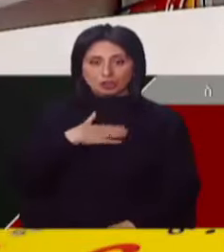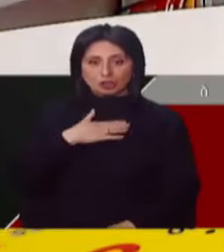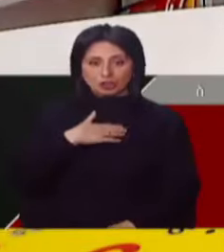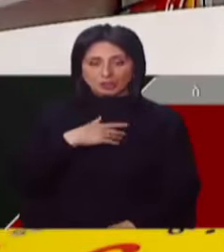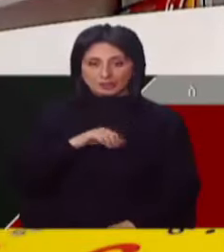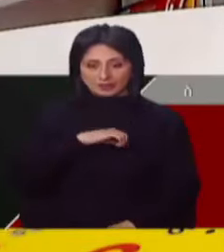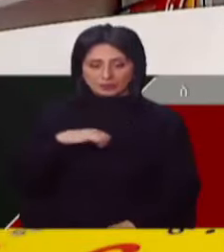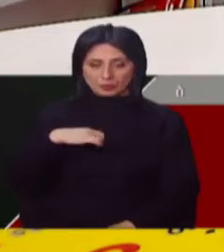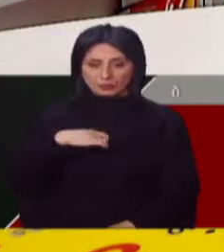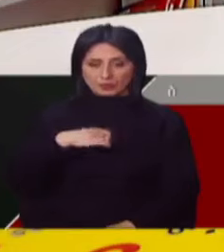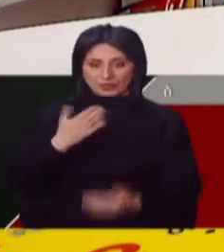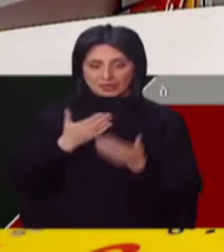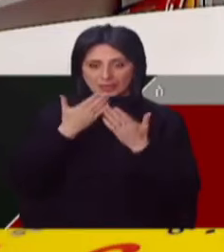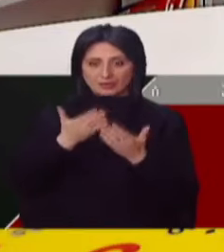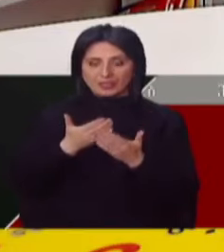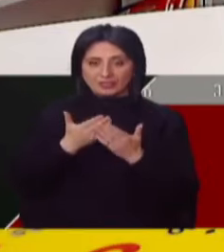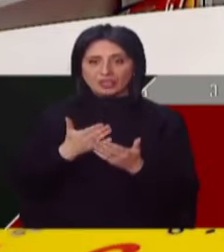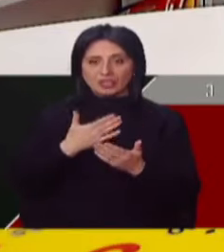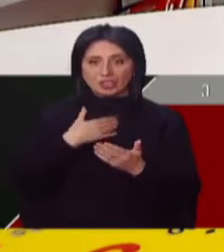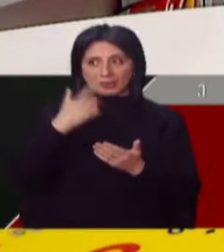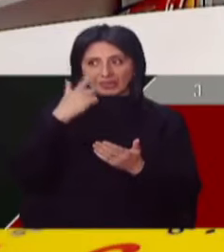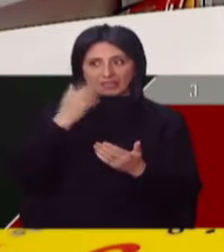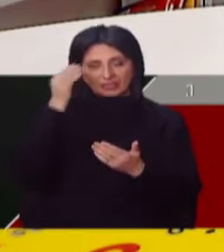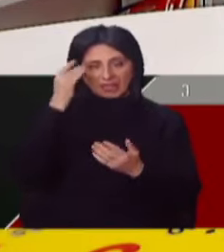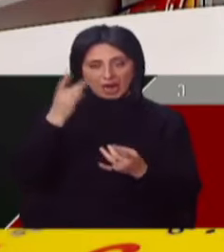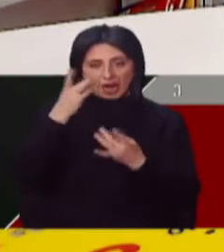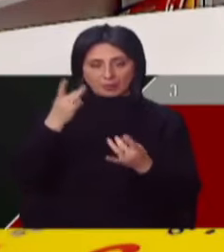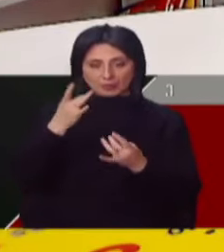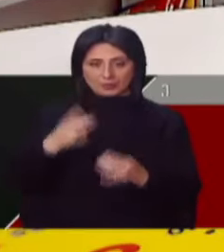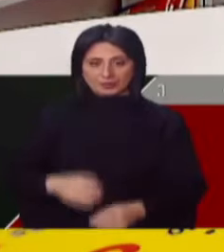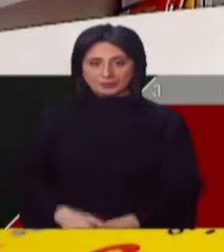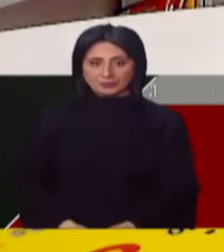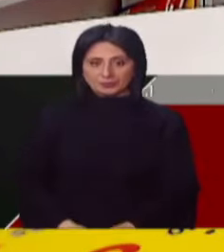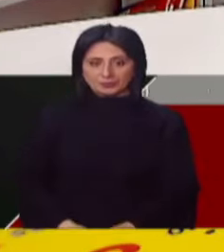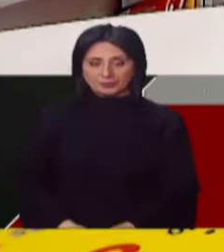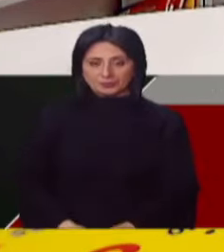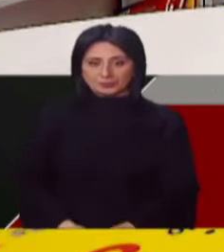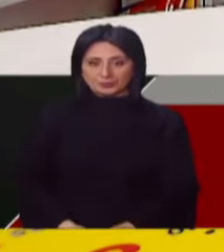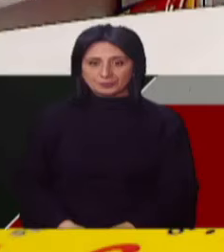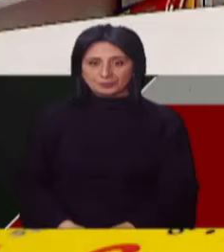ჩემითაც წავკითხავ ჩემ თავს ზღაპრებს თქო.